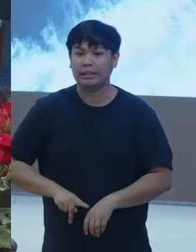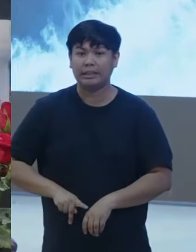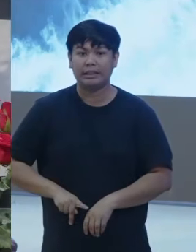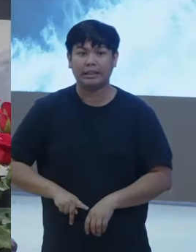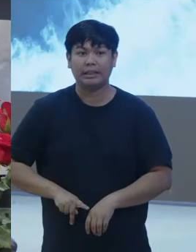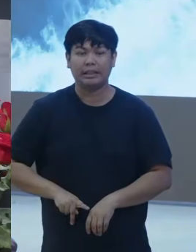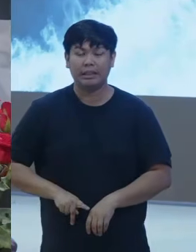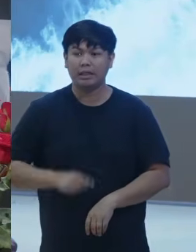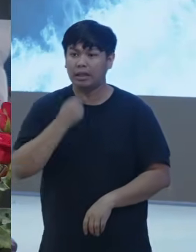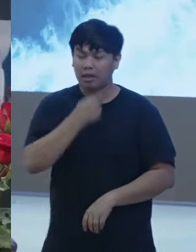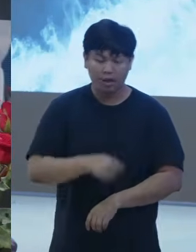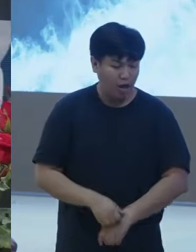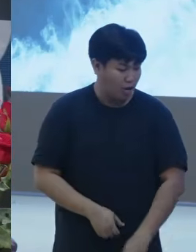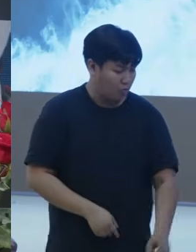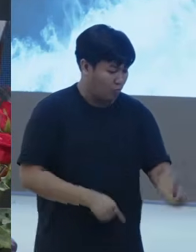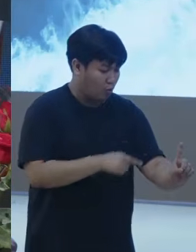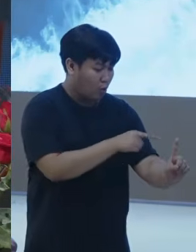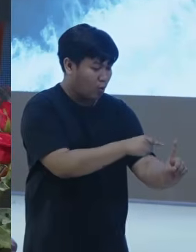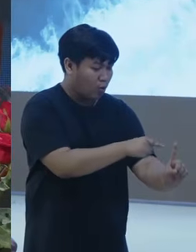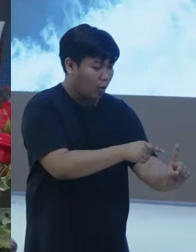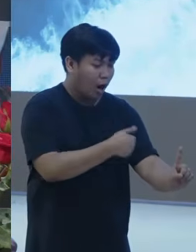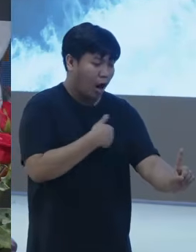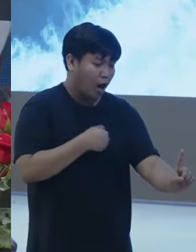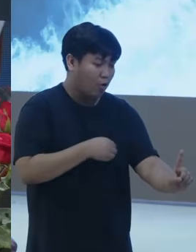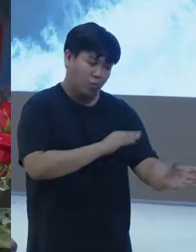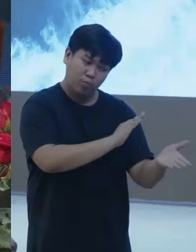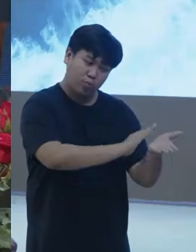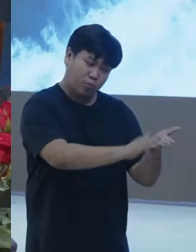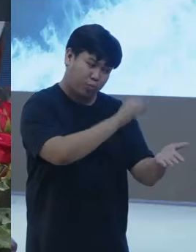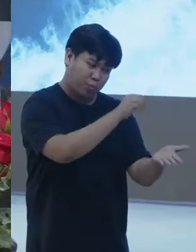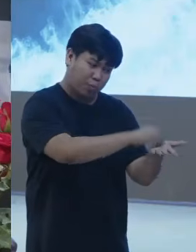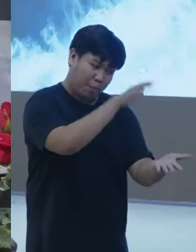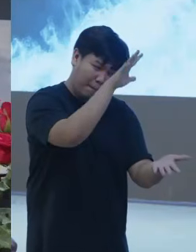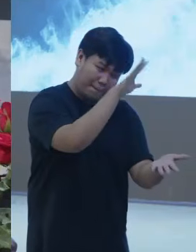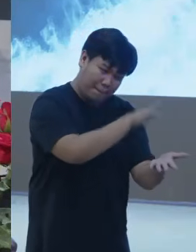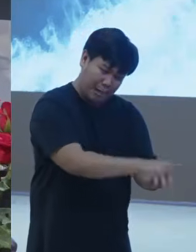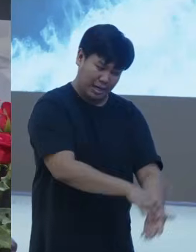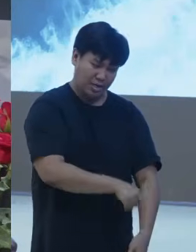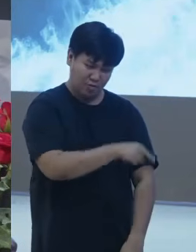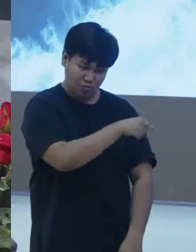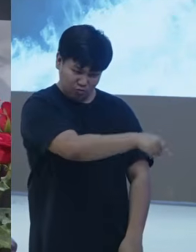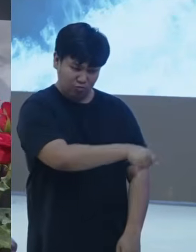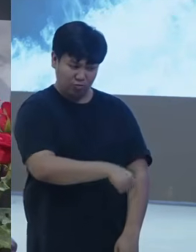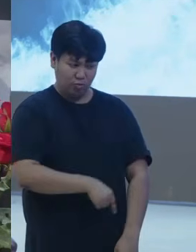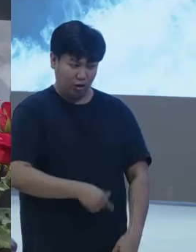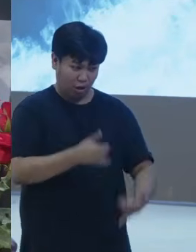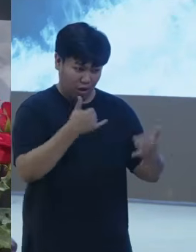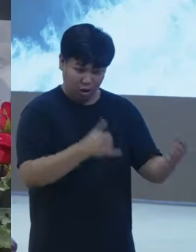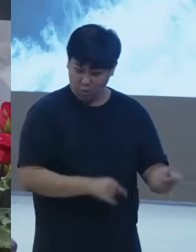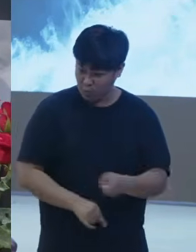pinatawad kita eh. No? Pinatawad kita, siguro kinutusan pa na gano'n.